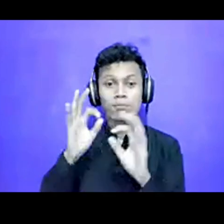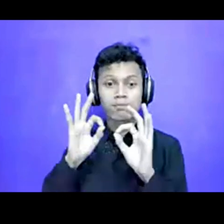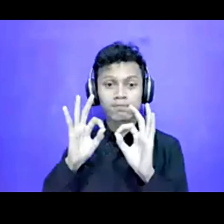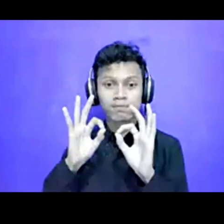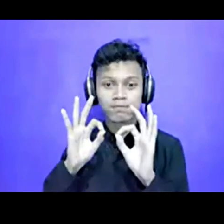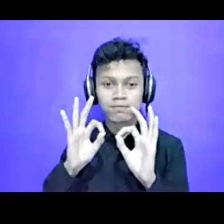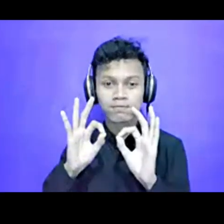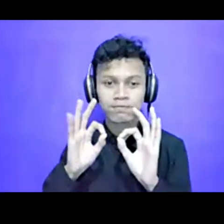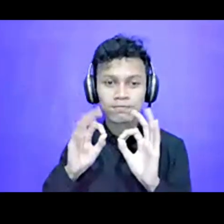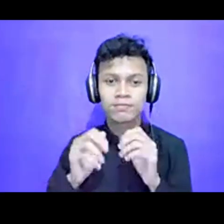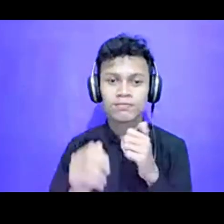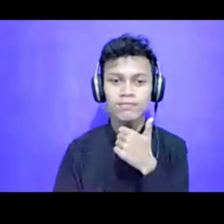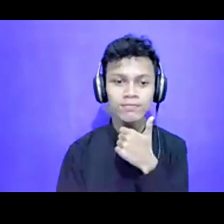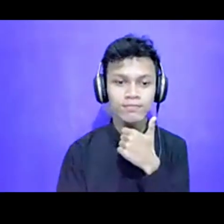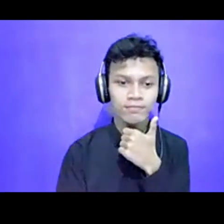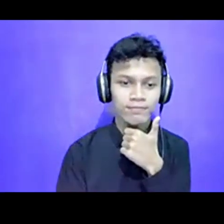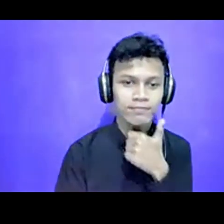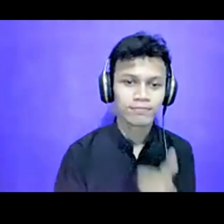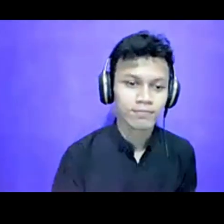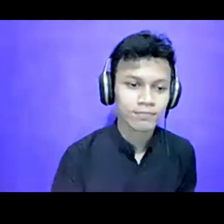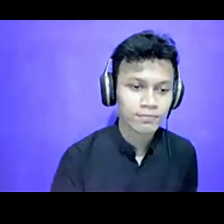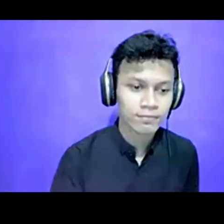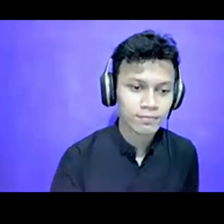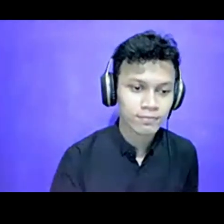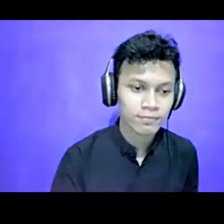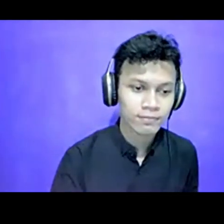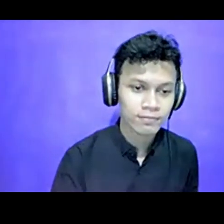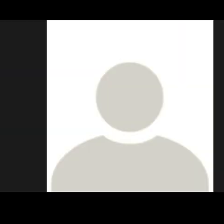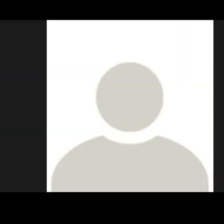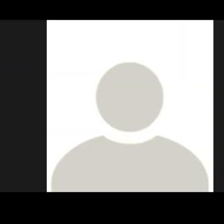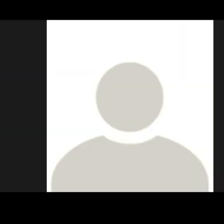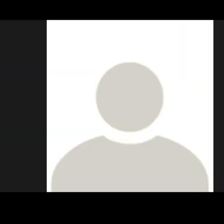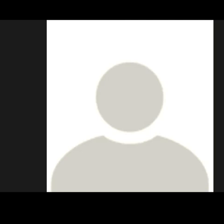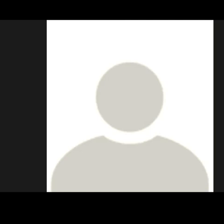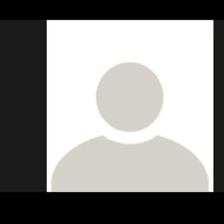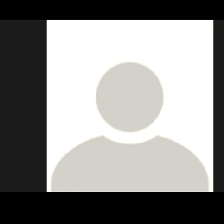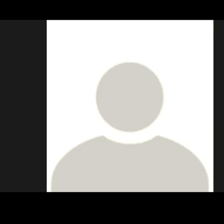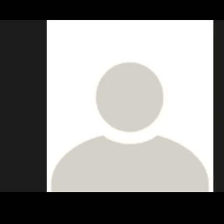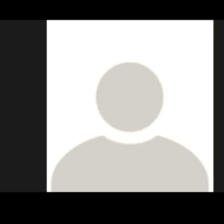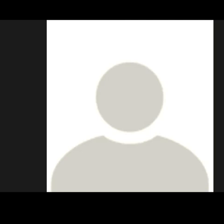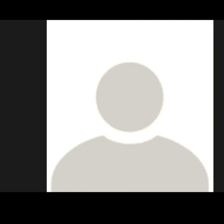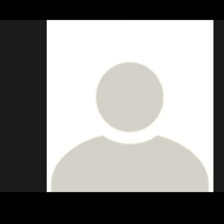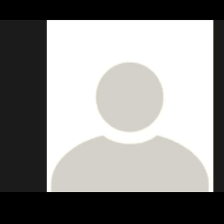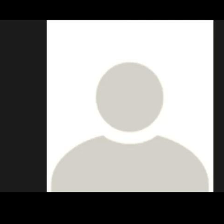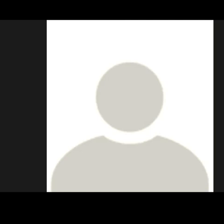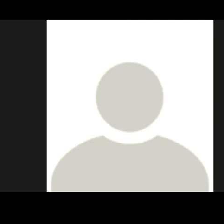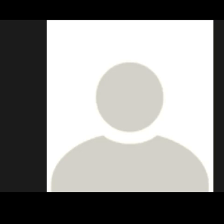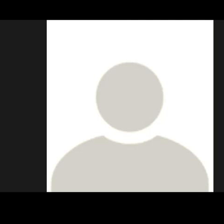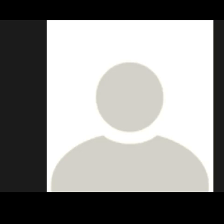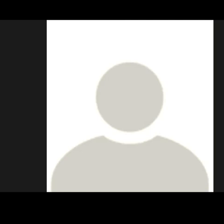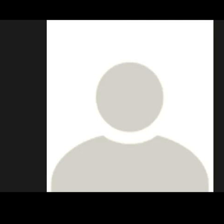disajikan dengan sangat kompleks seperti tulisan-tulisan yang ilmiah gitu. Iya.